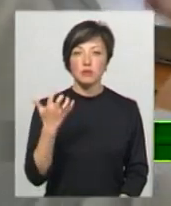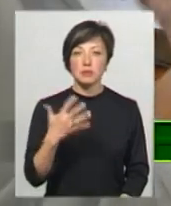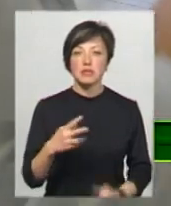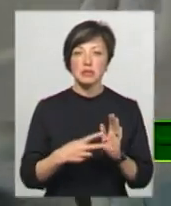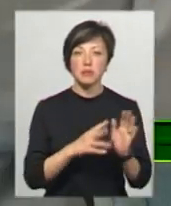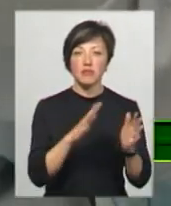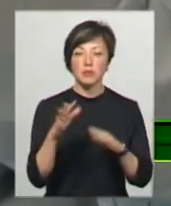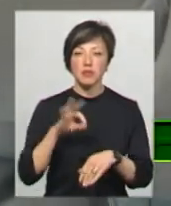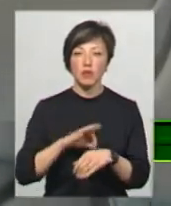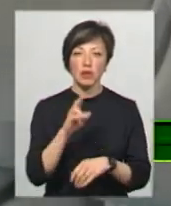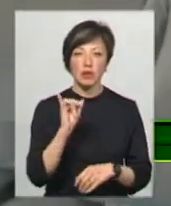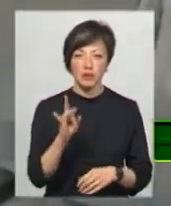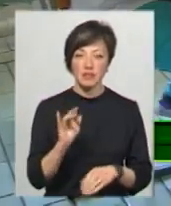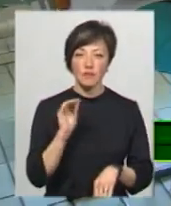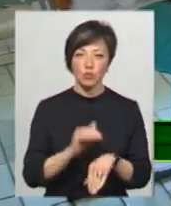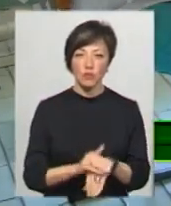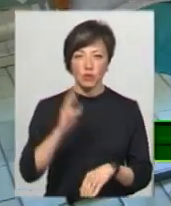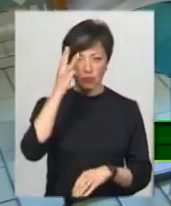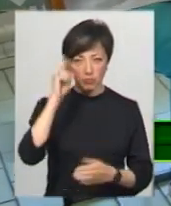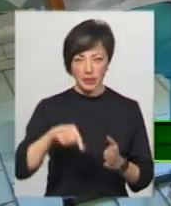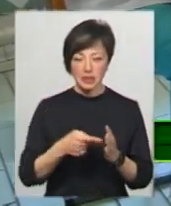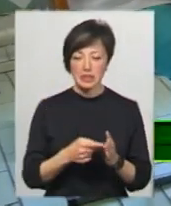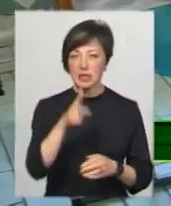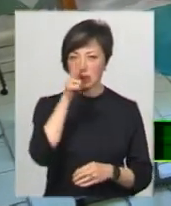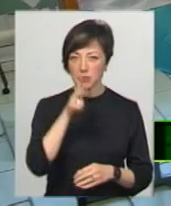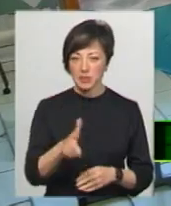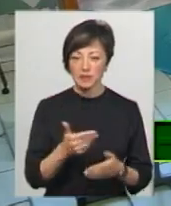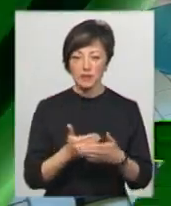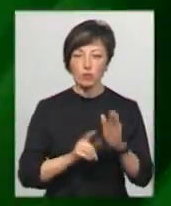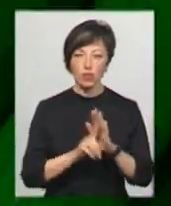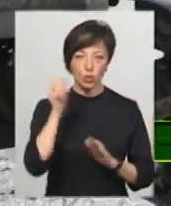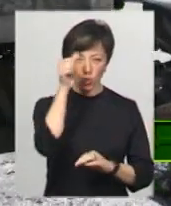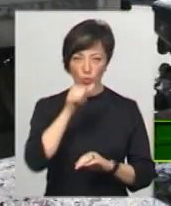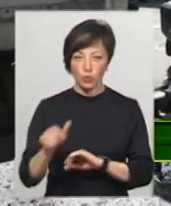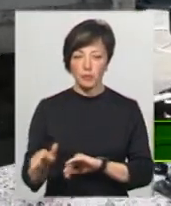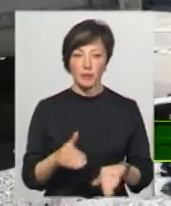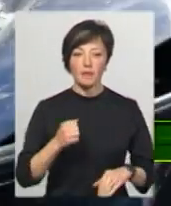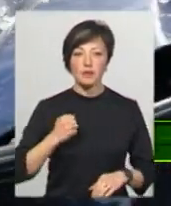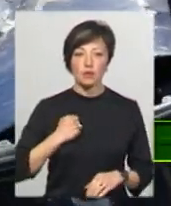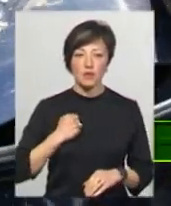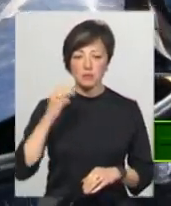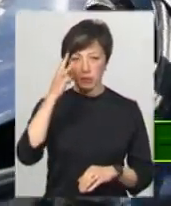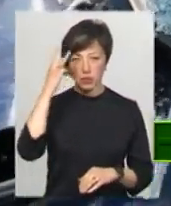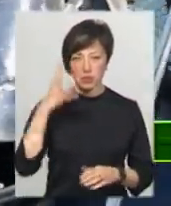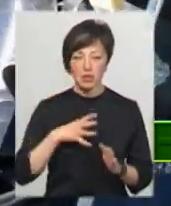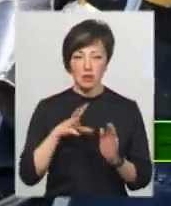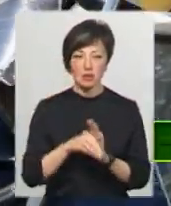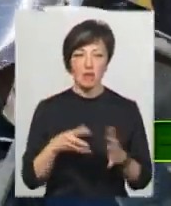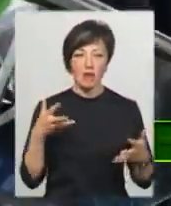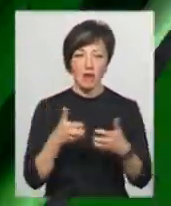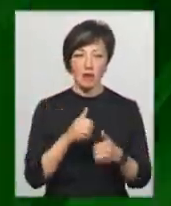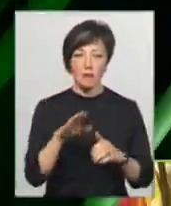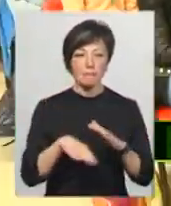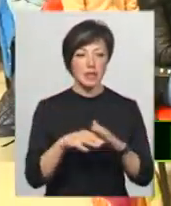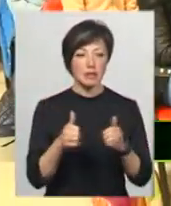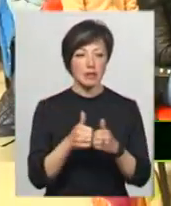«557 випадків захворювань на кір зафіксовано у Хмельницькому за 3 місяці від початку року. Військові з Хмельниччини загинули в аварії під